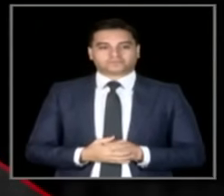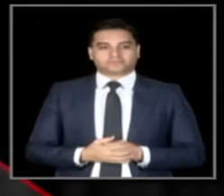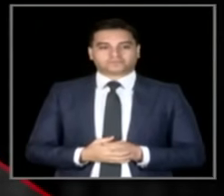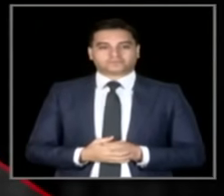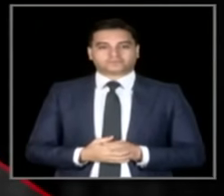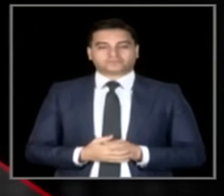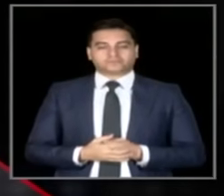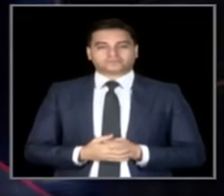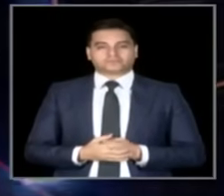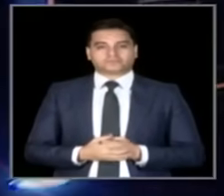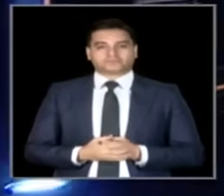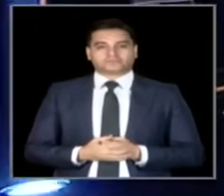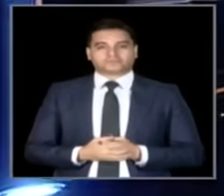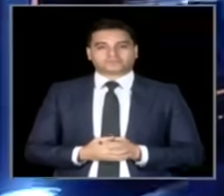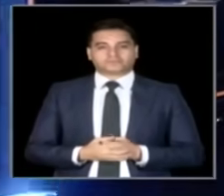المعرفه،